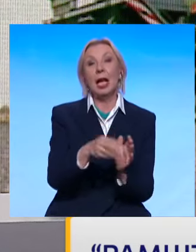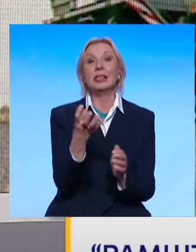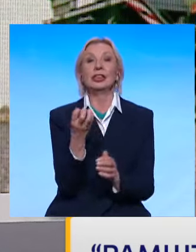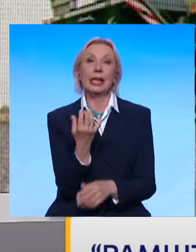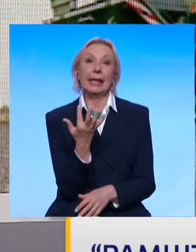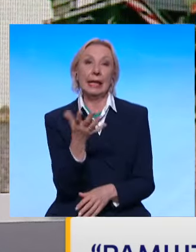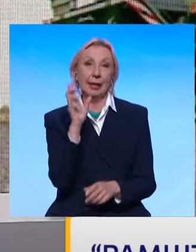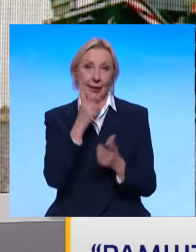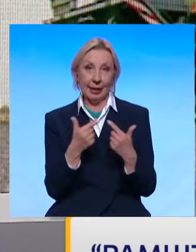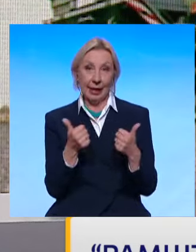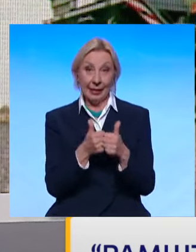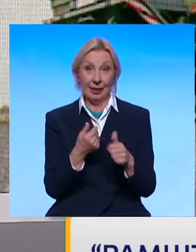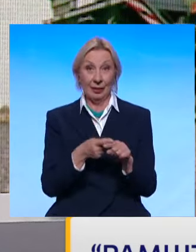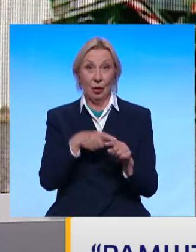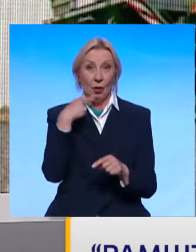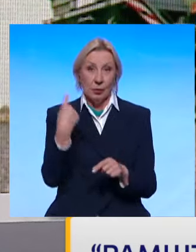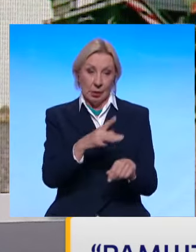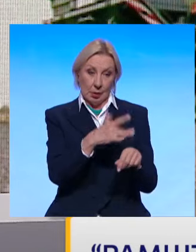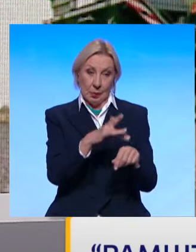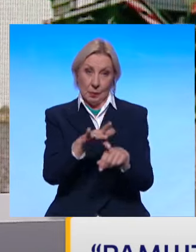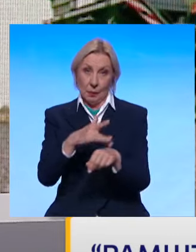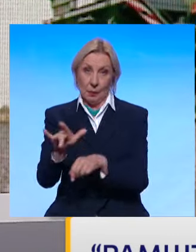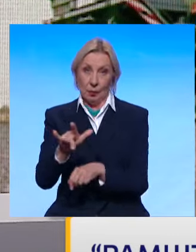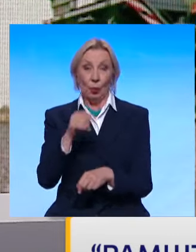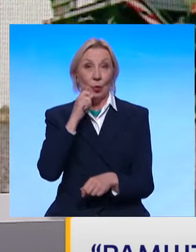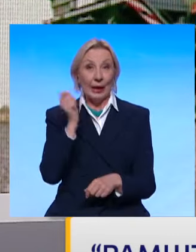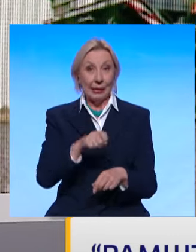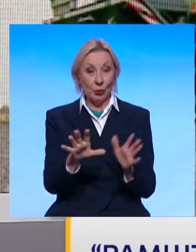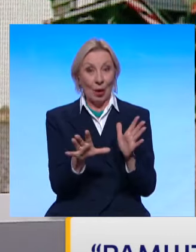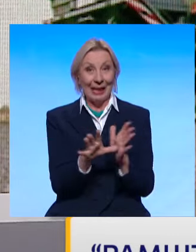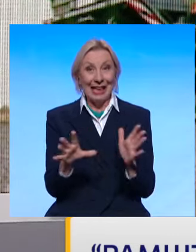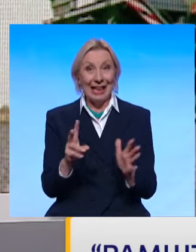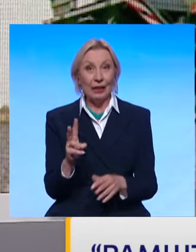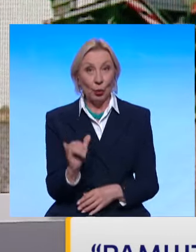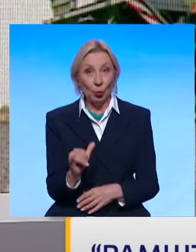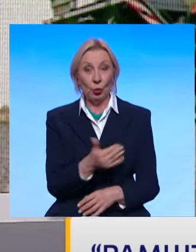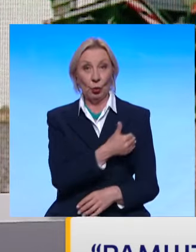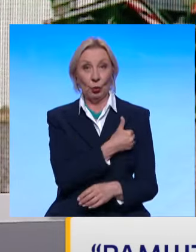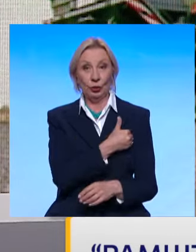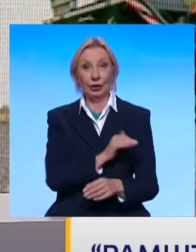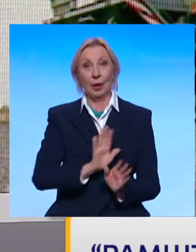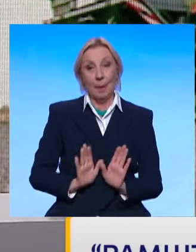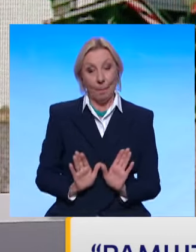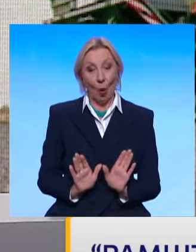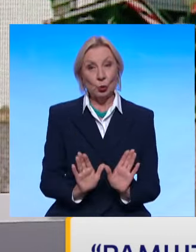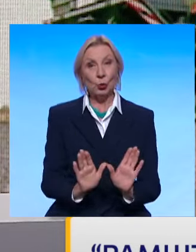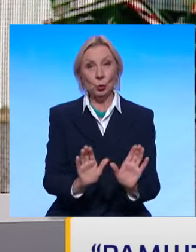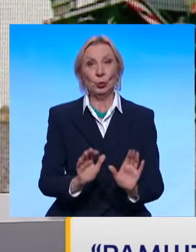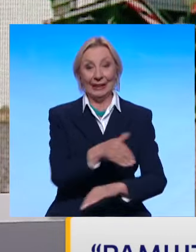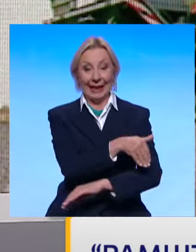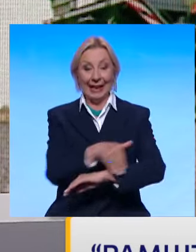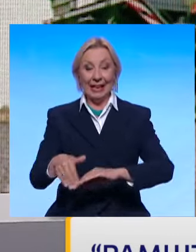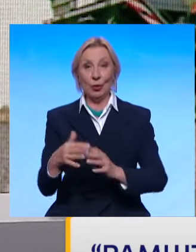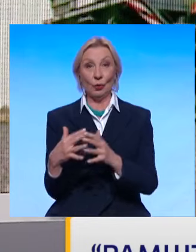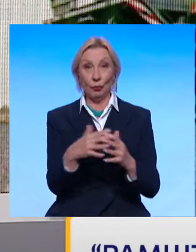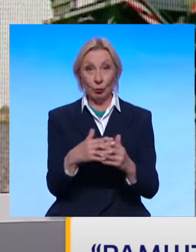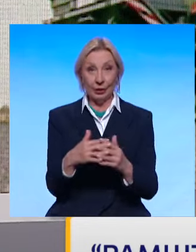активізації ракетних обстрілів, якими Росія нищить українську енергетику і намагається посунути лінію фронту,